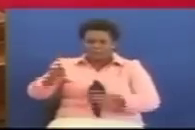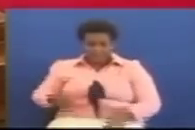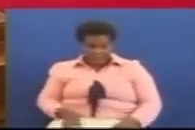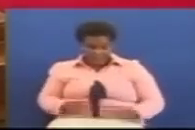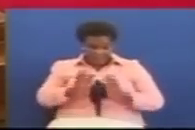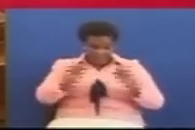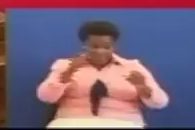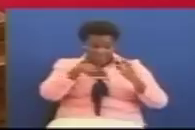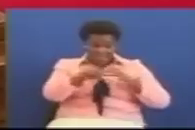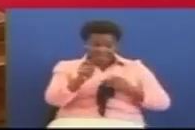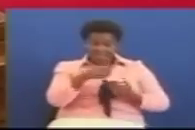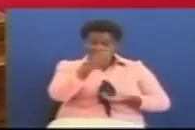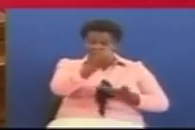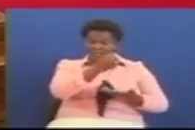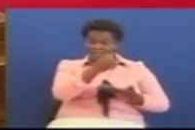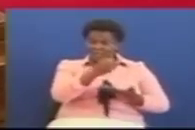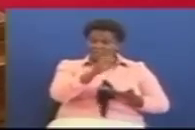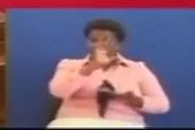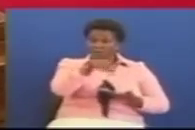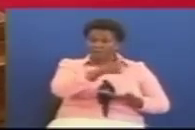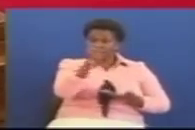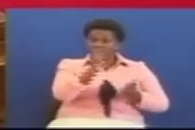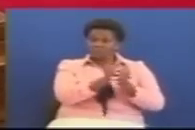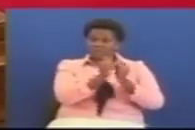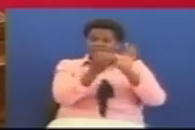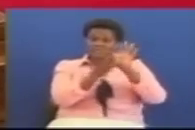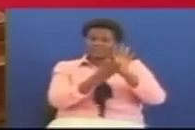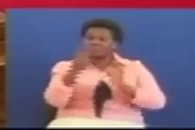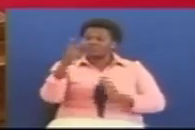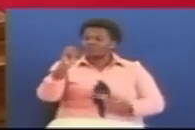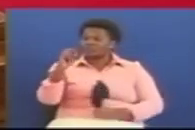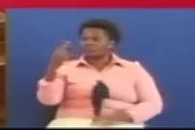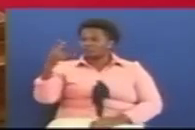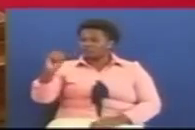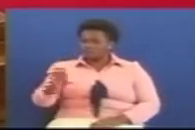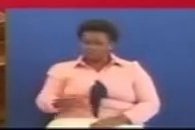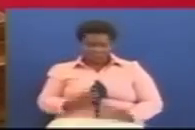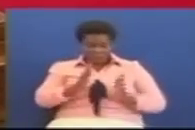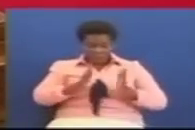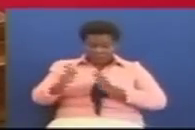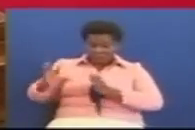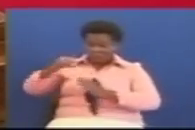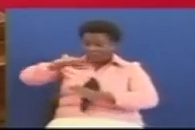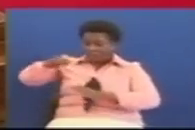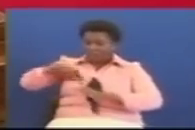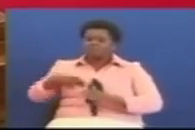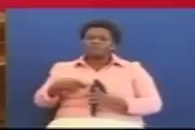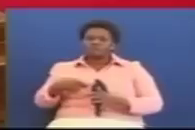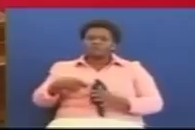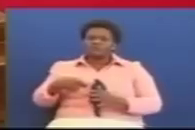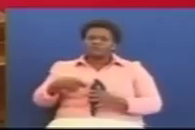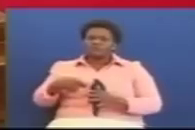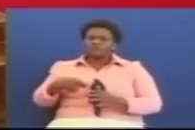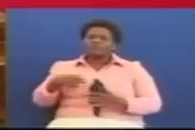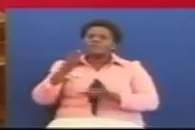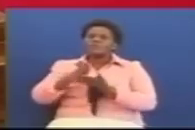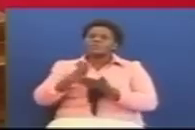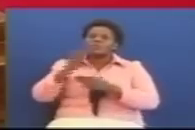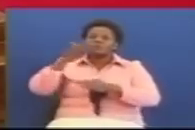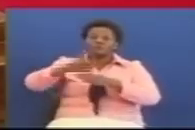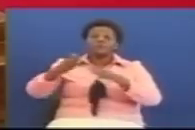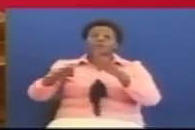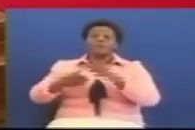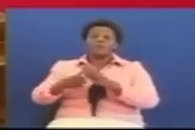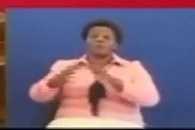2019-2020, mpango wa mahakama ya Tanzania ni kuhakikisha kuwa jengo la mahakama ya wilaya ya Chemba